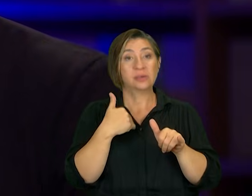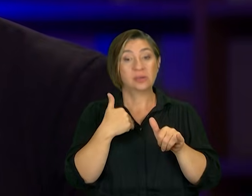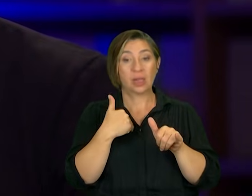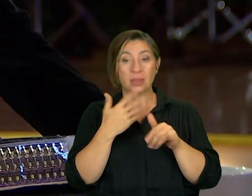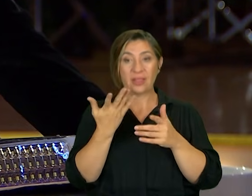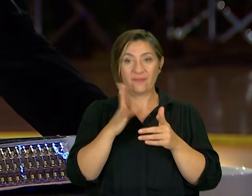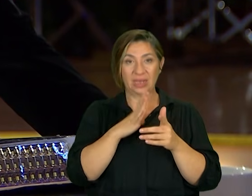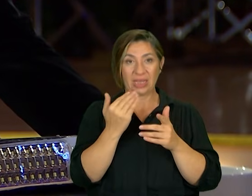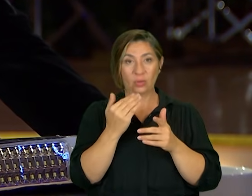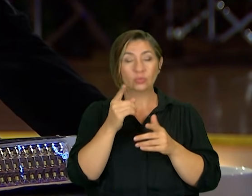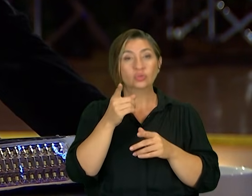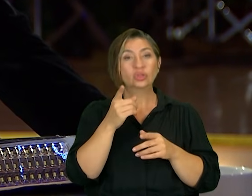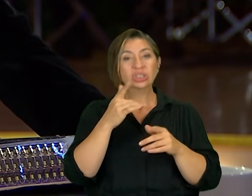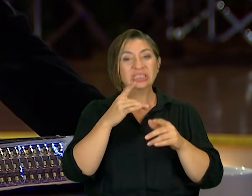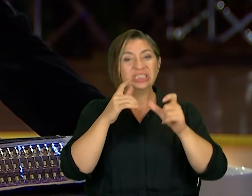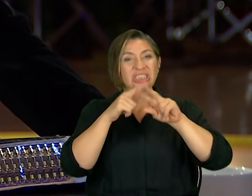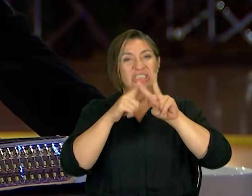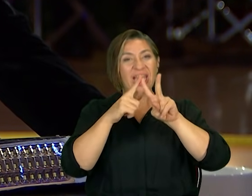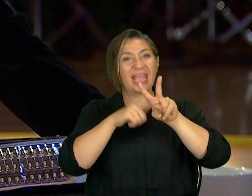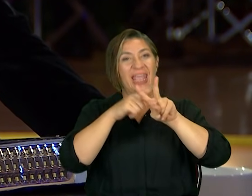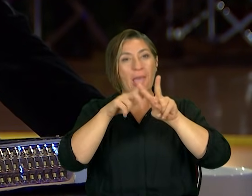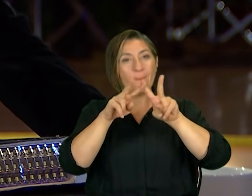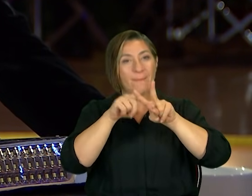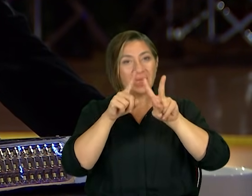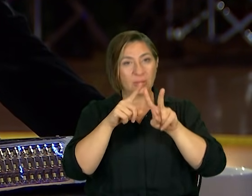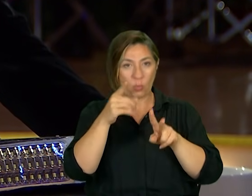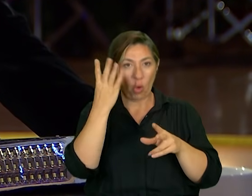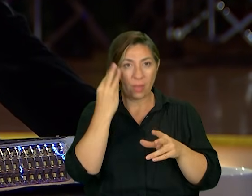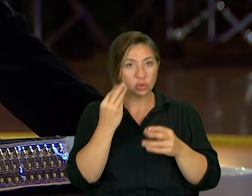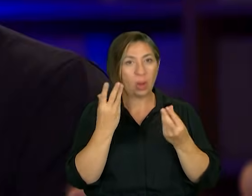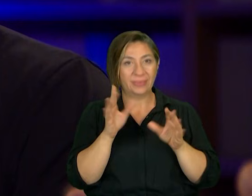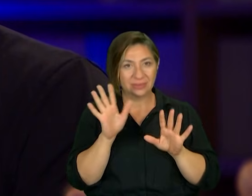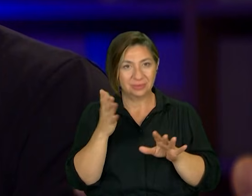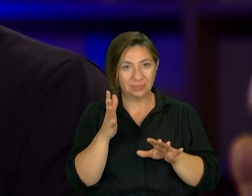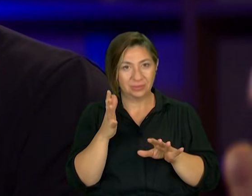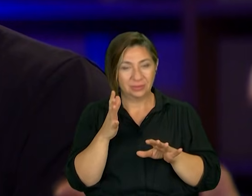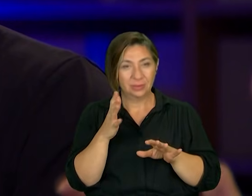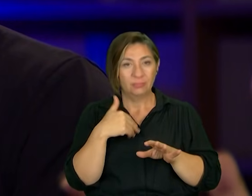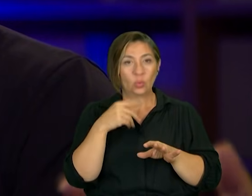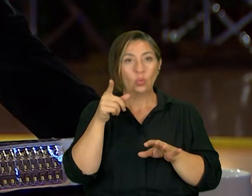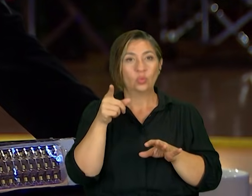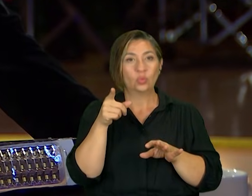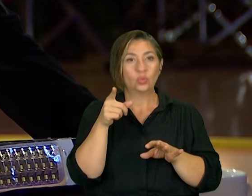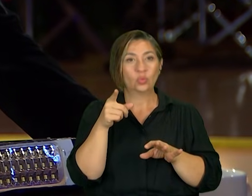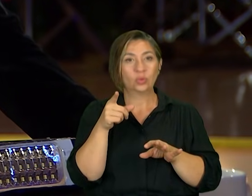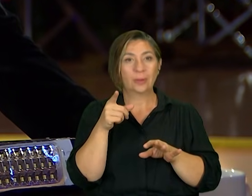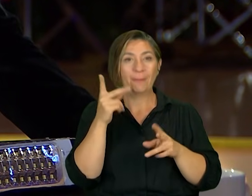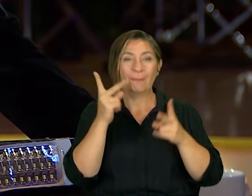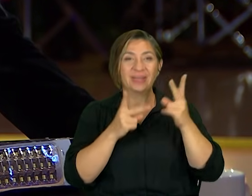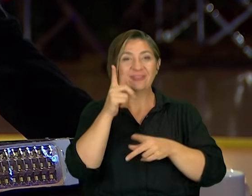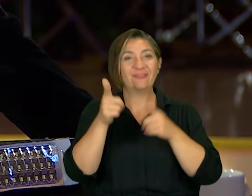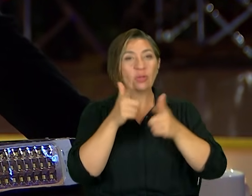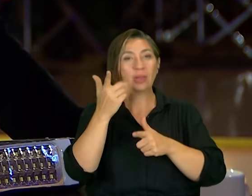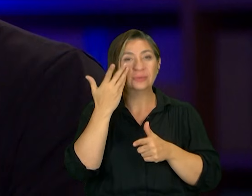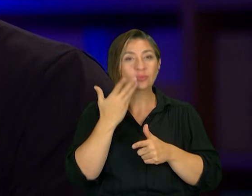göre reaksiyon gösteriyoruz. Bu Can Yaman mesela bu işi öğrenmiş olamaz herhalde değil mi? Çünkü ben onun bazı